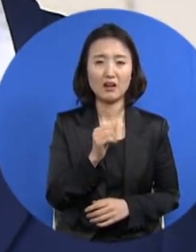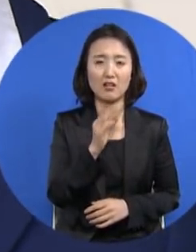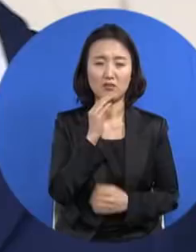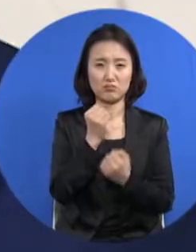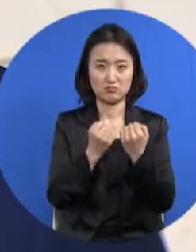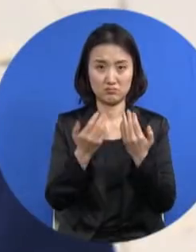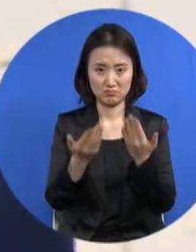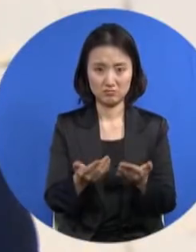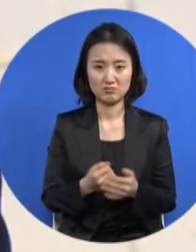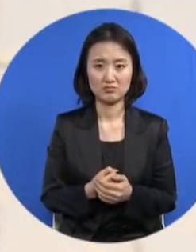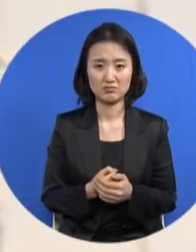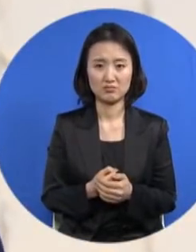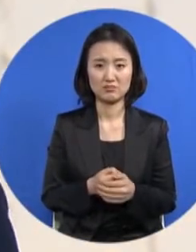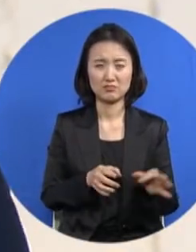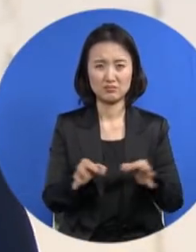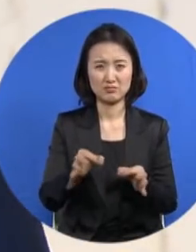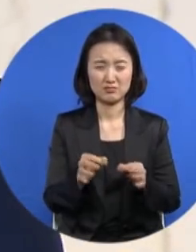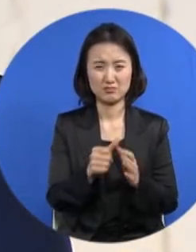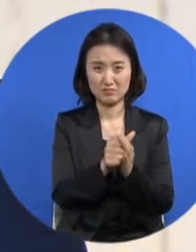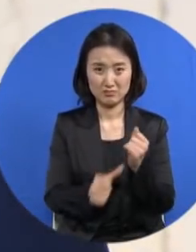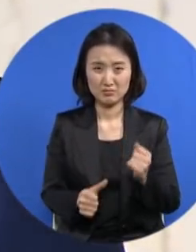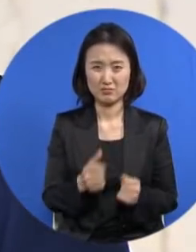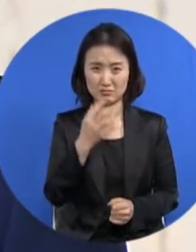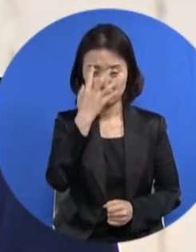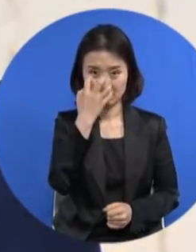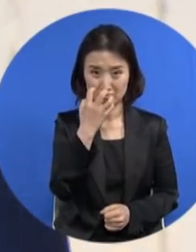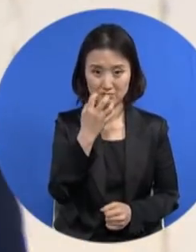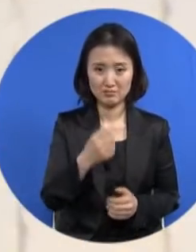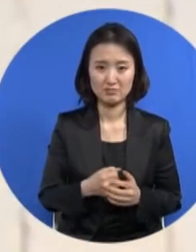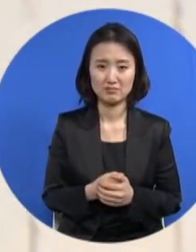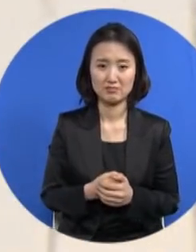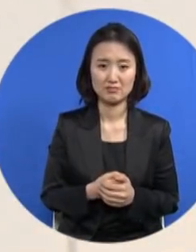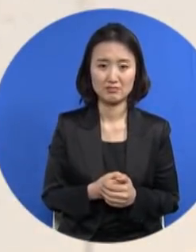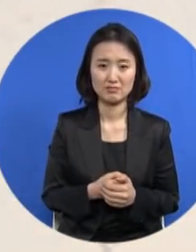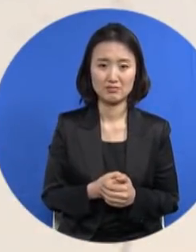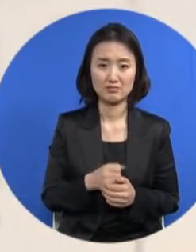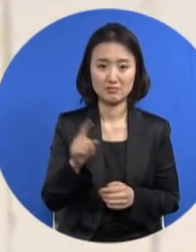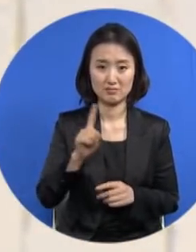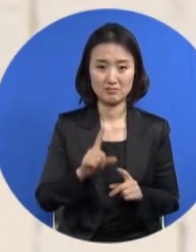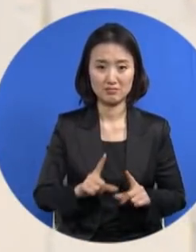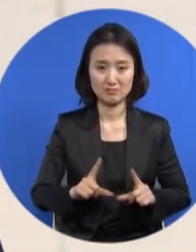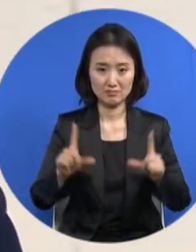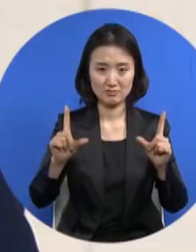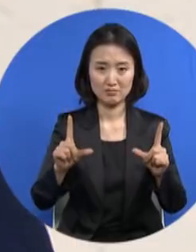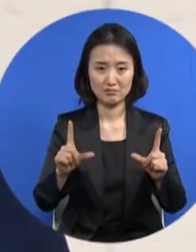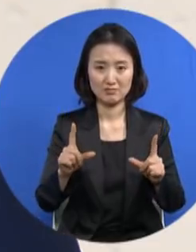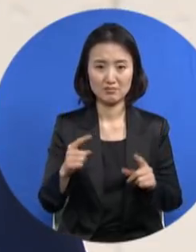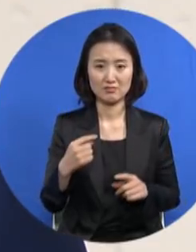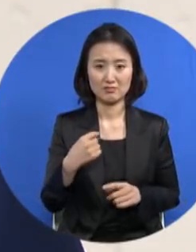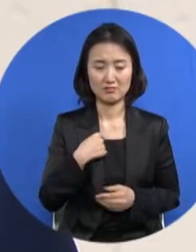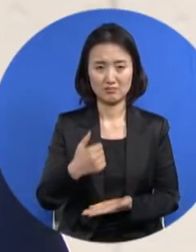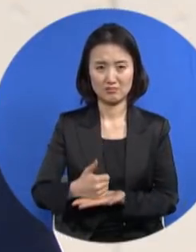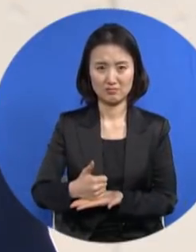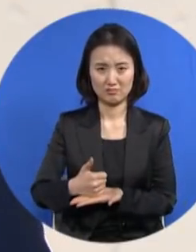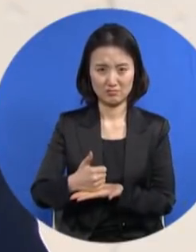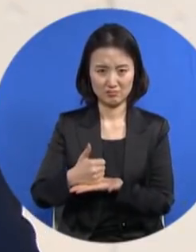힘들었냐면요. 굉장히 사업에 망하고 그러면 우울하잖아요. 그런데 어느 날 저를